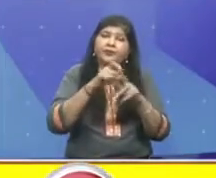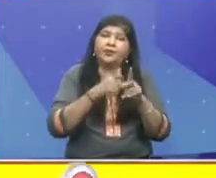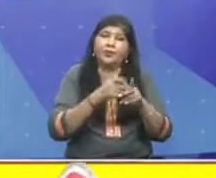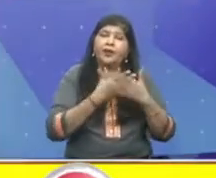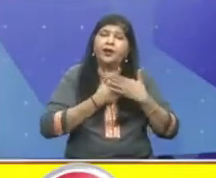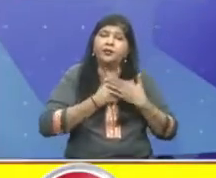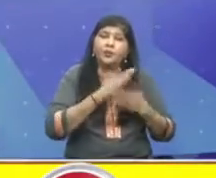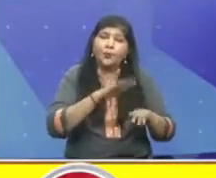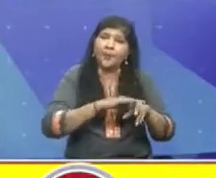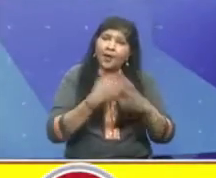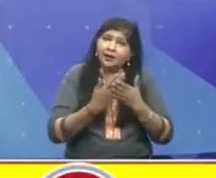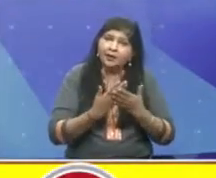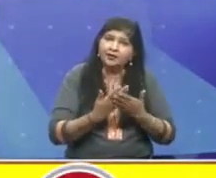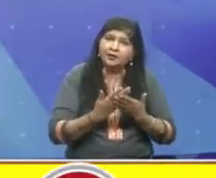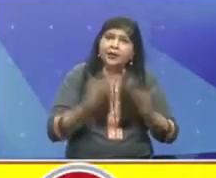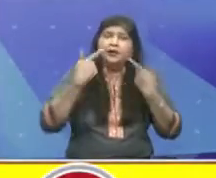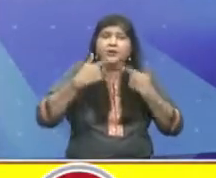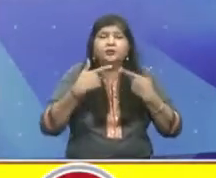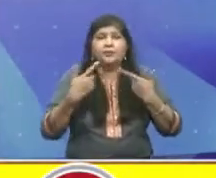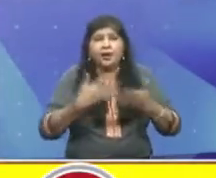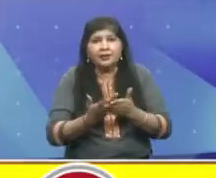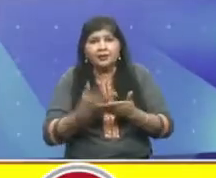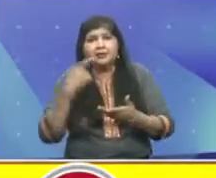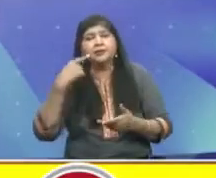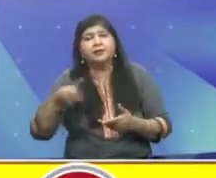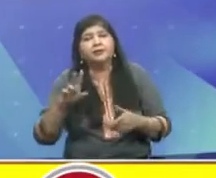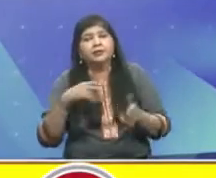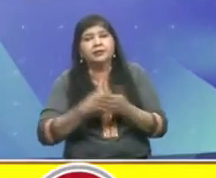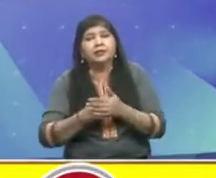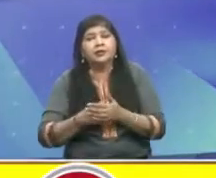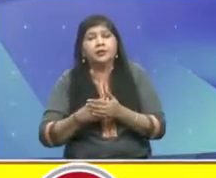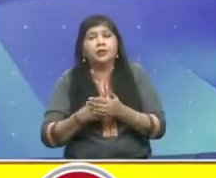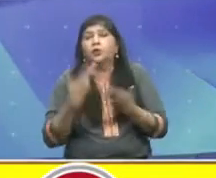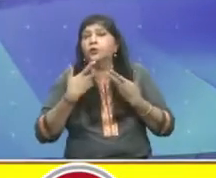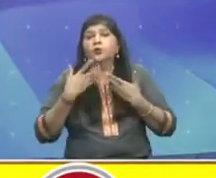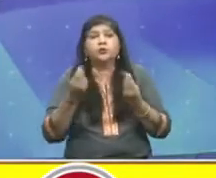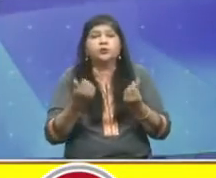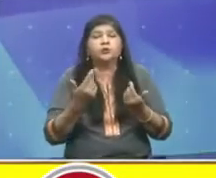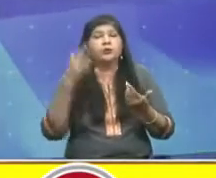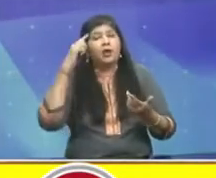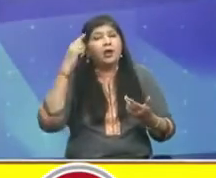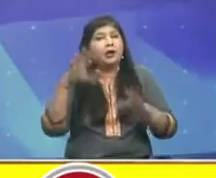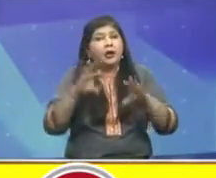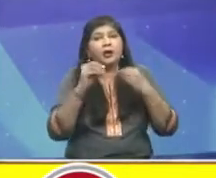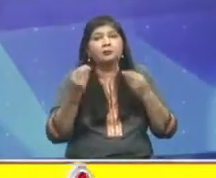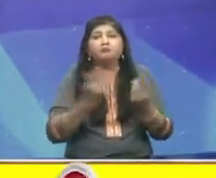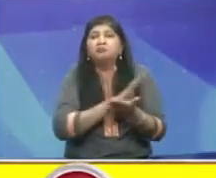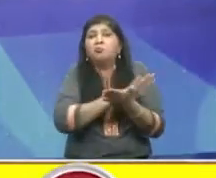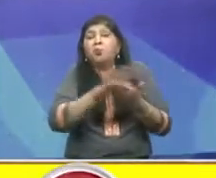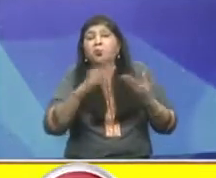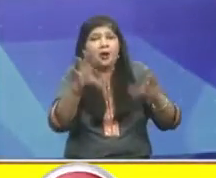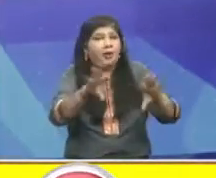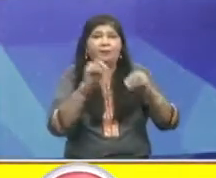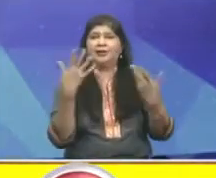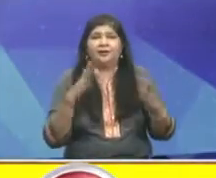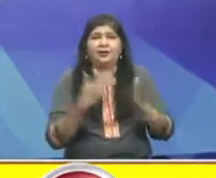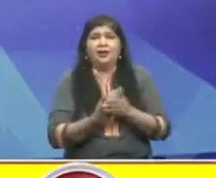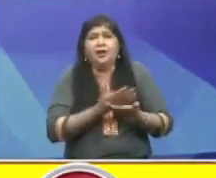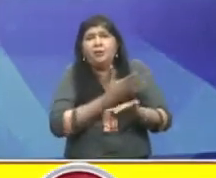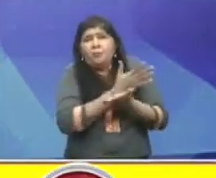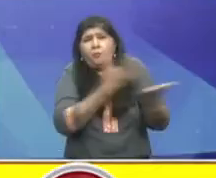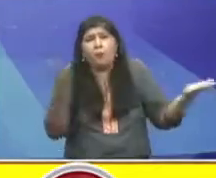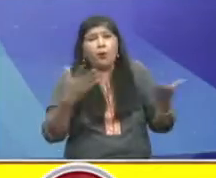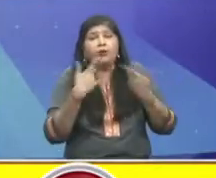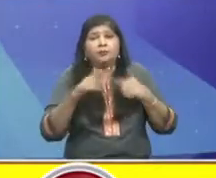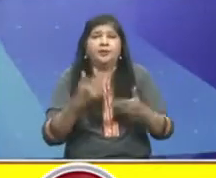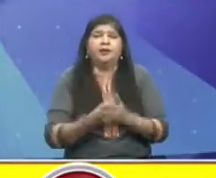है, यहाँ का जो रस है, उसका अंत कोई नहीं पा सकता। वो तो असीम